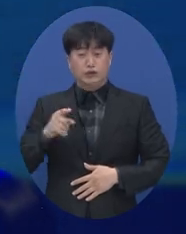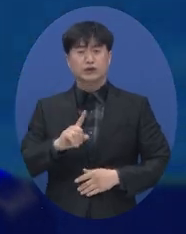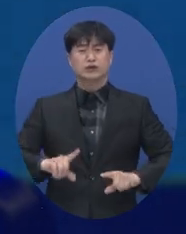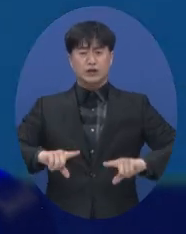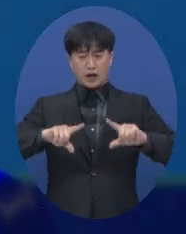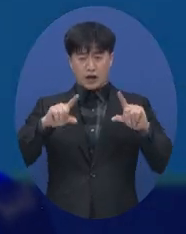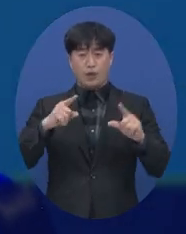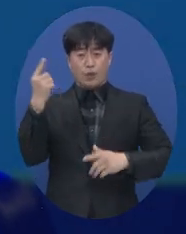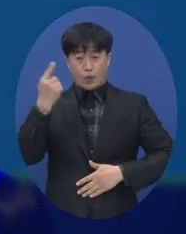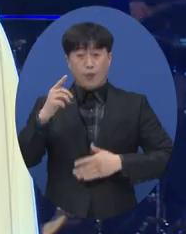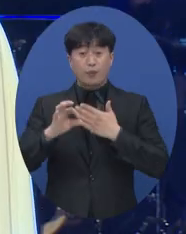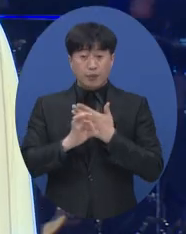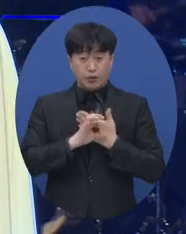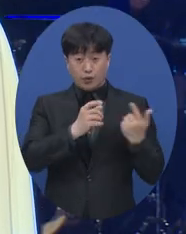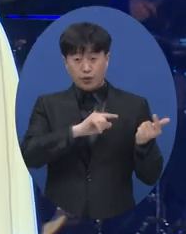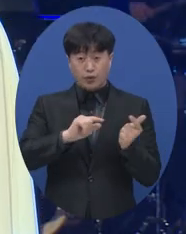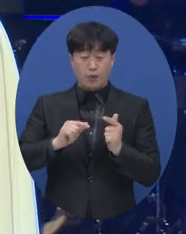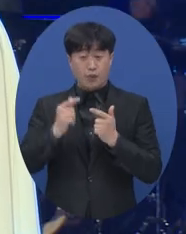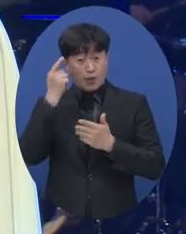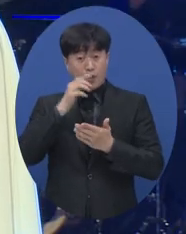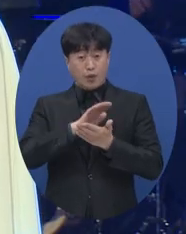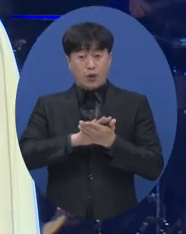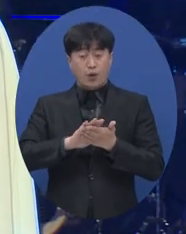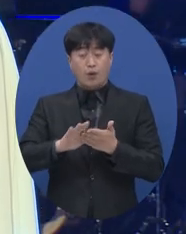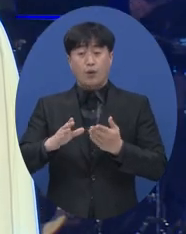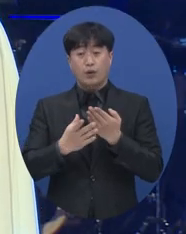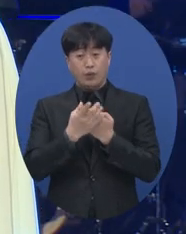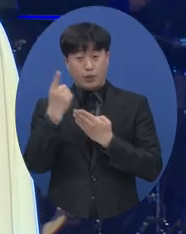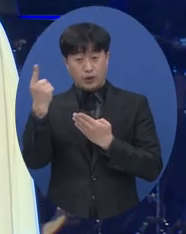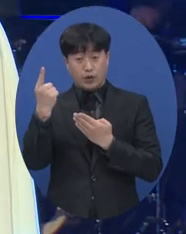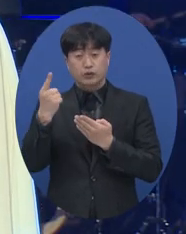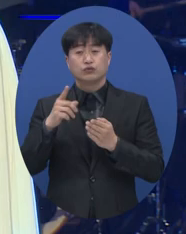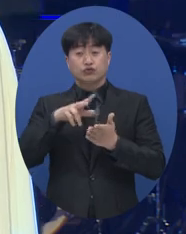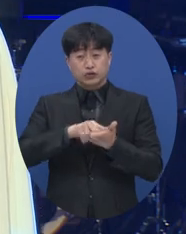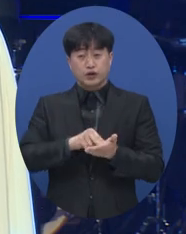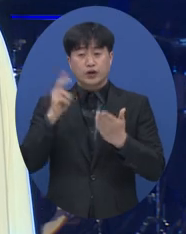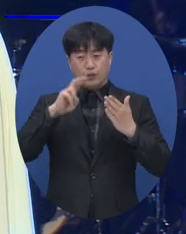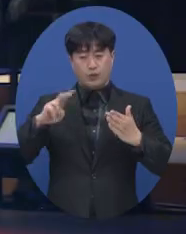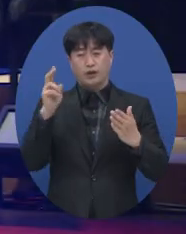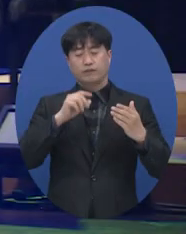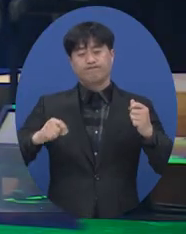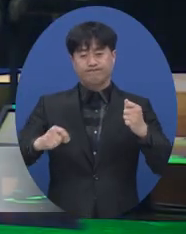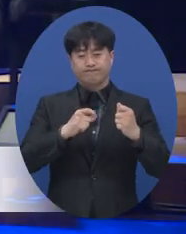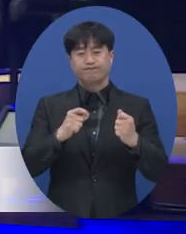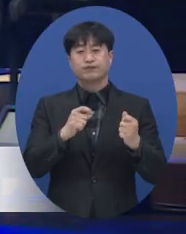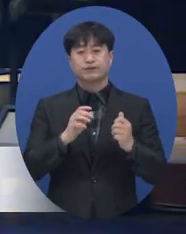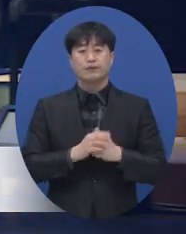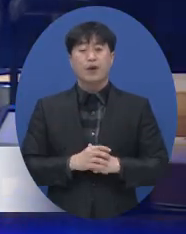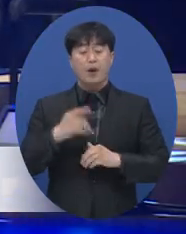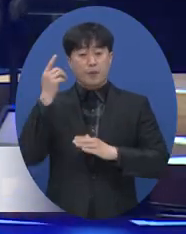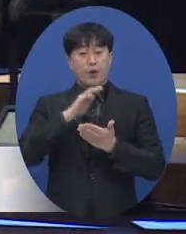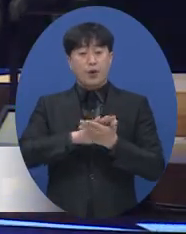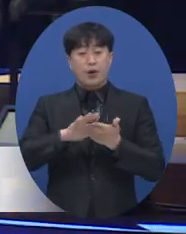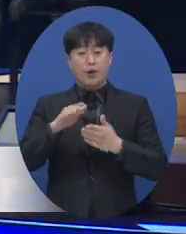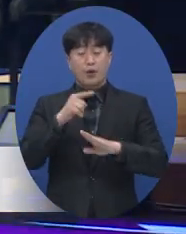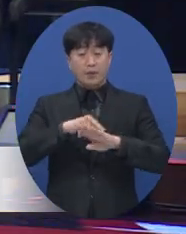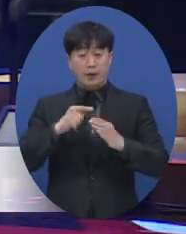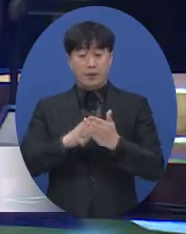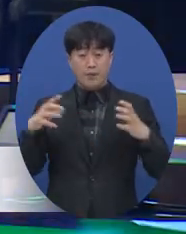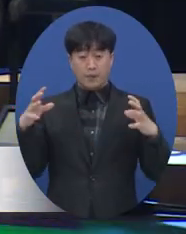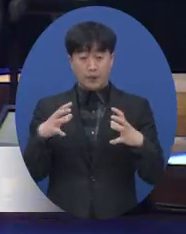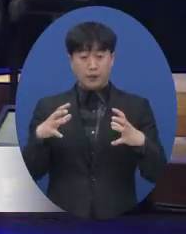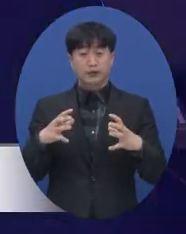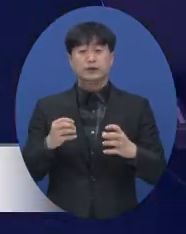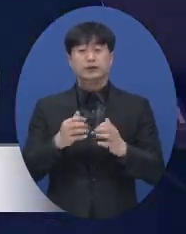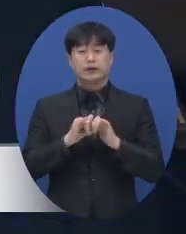내 조국입니다 등 평화와 통일을 주제로 한 다양한 장르의 음악이 연주됐습니다. 평화를 위한 마음을 모은 분들에게